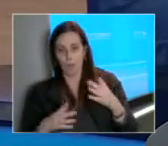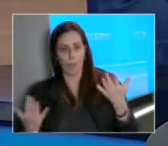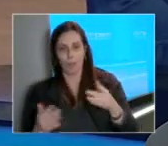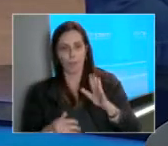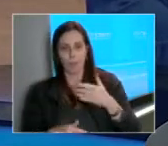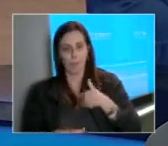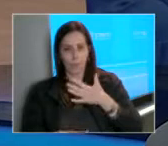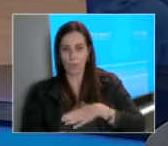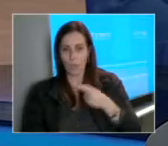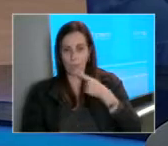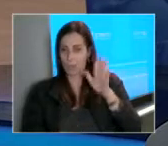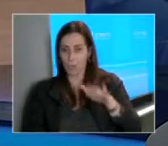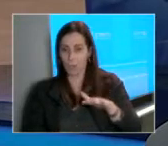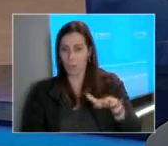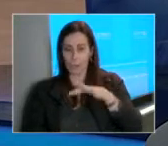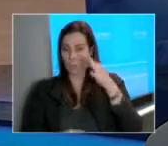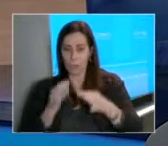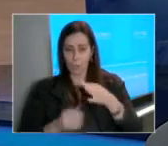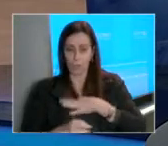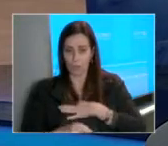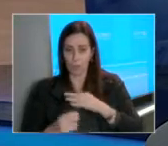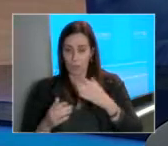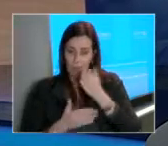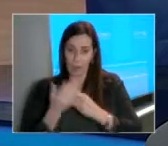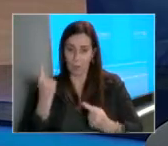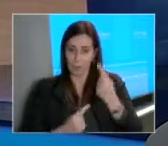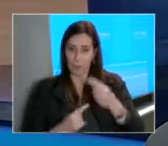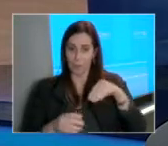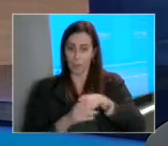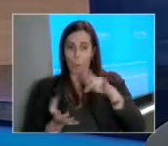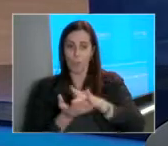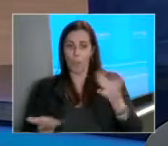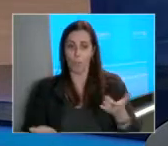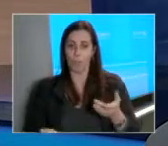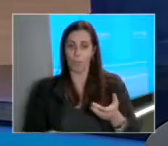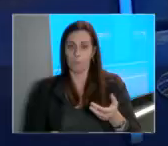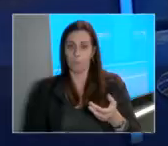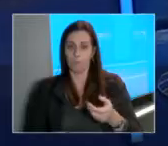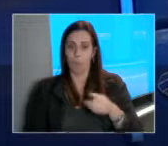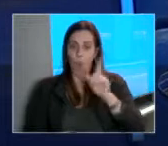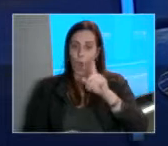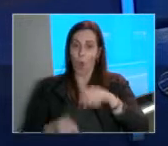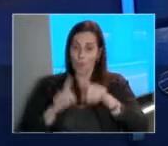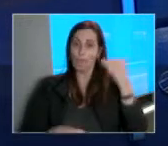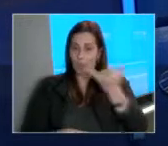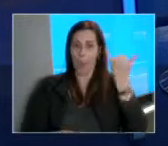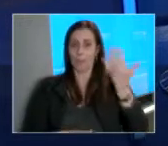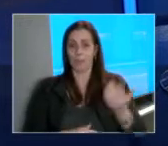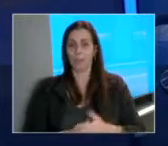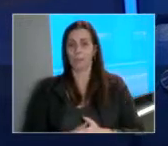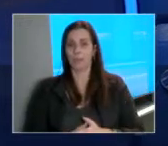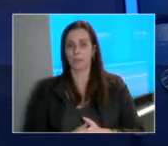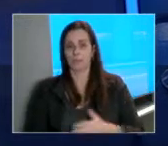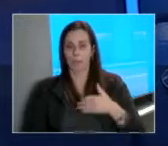לא. אבל אני רוצה להגיד לך שגם מערכת המשפט שלנו במקרים מסוימים היא מתוך פוזיציה. לא לפעמים מקרים מסוימים. אוקיי, בסדר גמור, הנה, צודק,